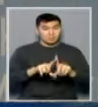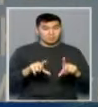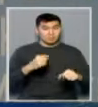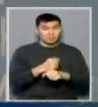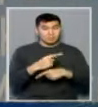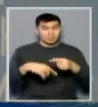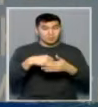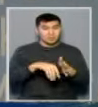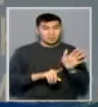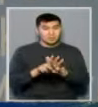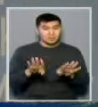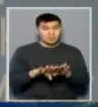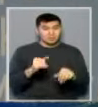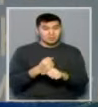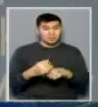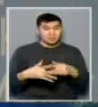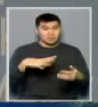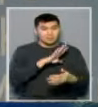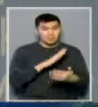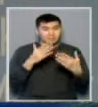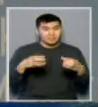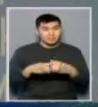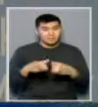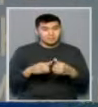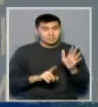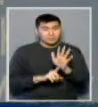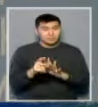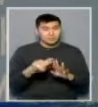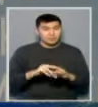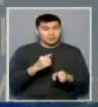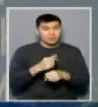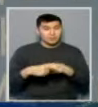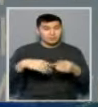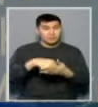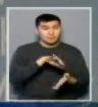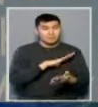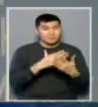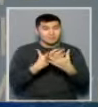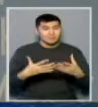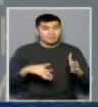ауылды біз дамытуымыз керек, ауыл мәселесі бойынша. Сол қазір ауылда